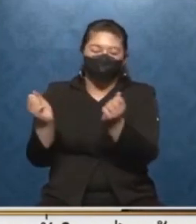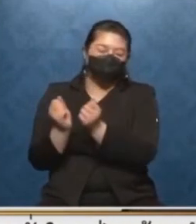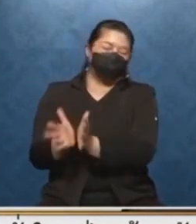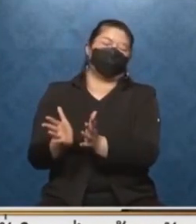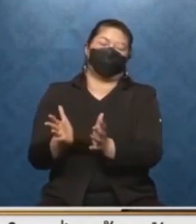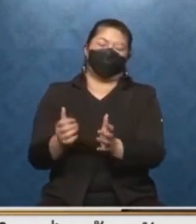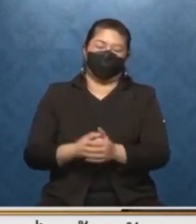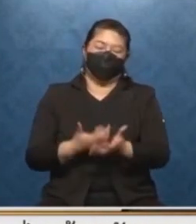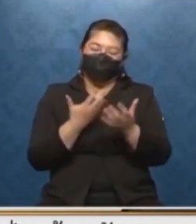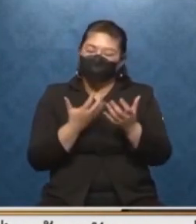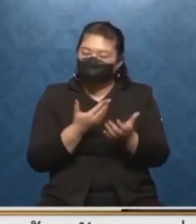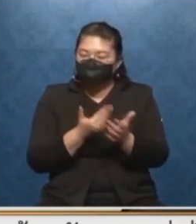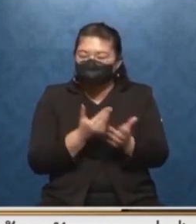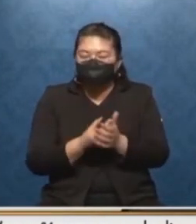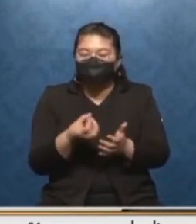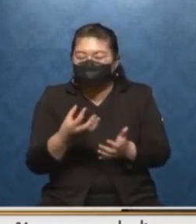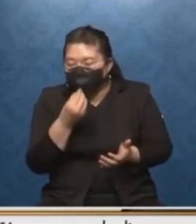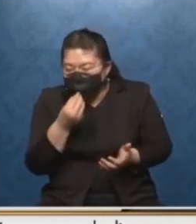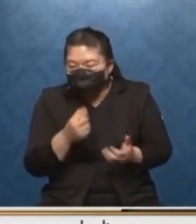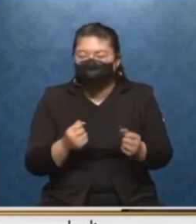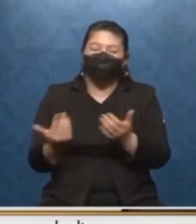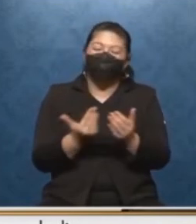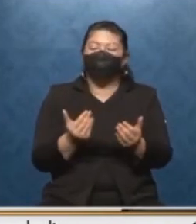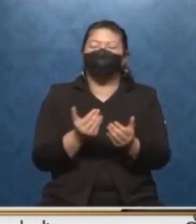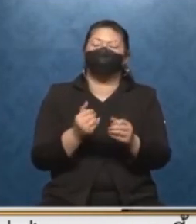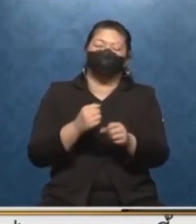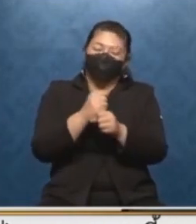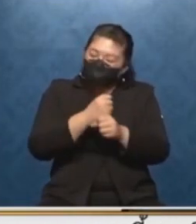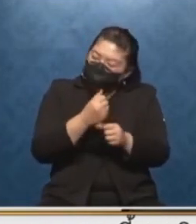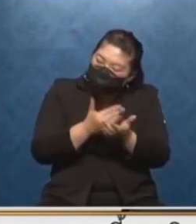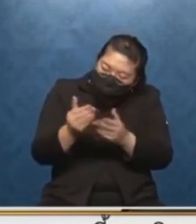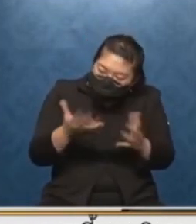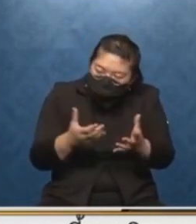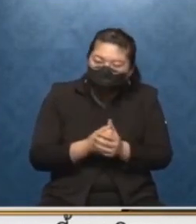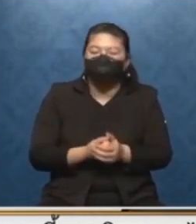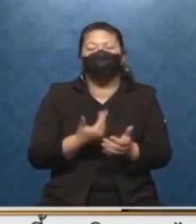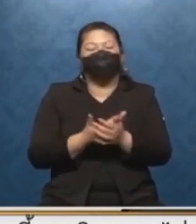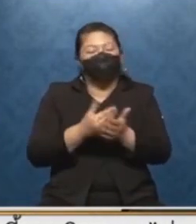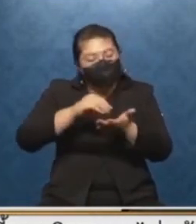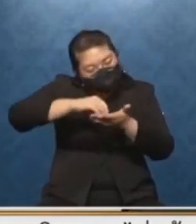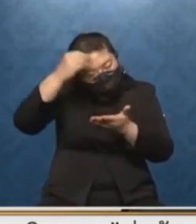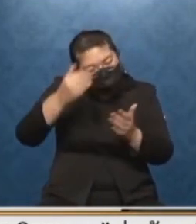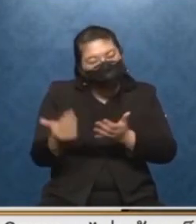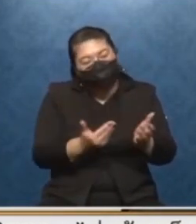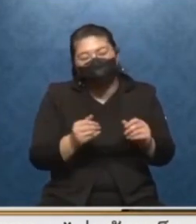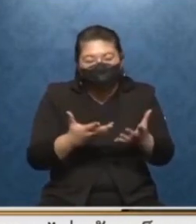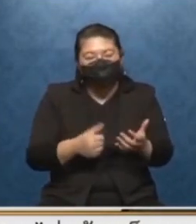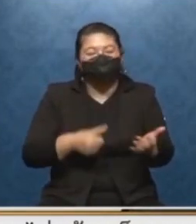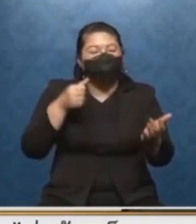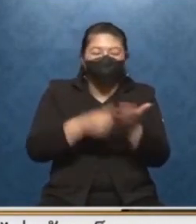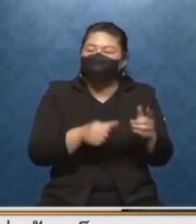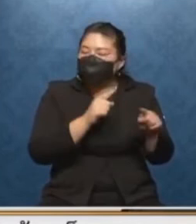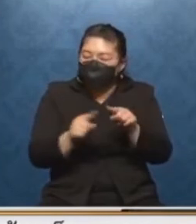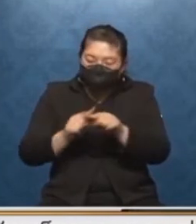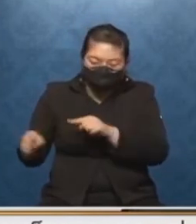ไม่มเงินแแต่้าินข้าว ไม่ม เงิซือนมให้ลูกไม่มเงินจยค่าเถิม ไมมเงินใจเข้าบ้านนี่สทลนผลตัวทุ Jackie ทาง